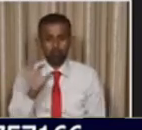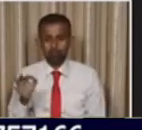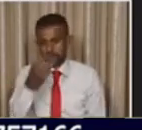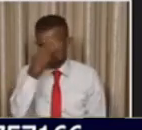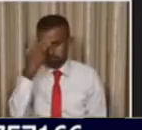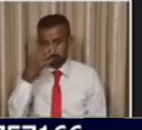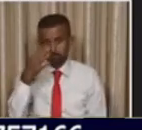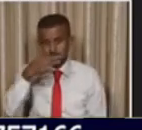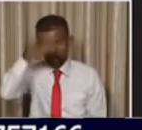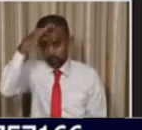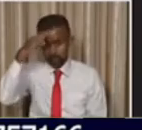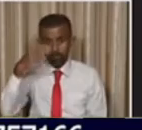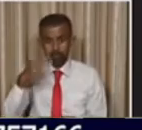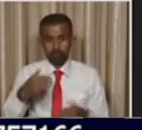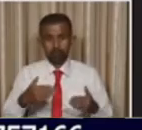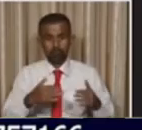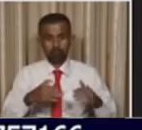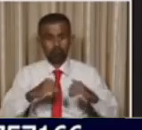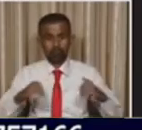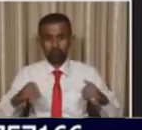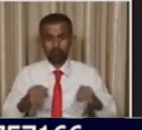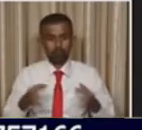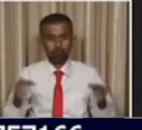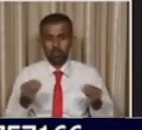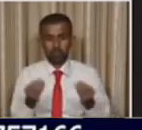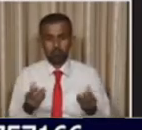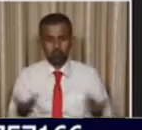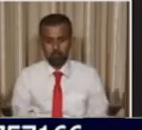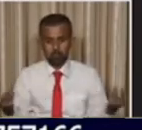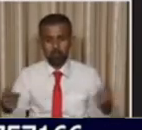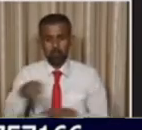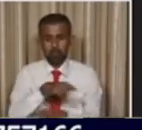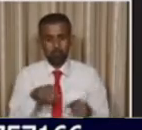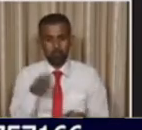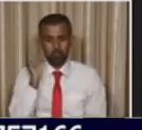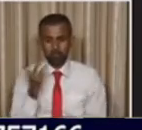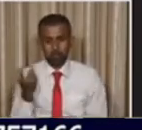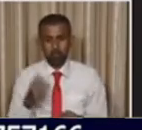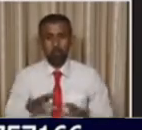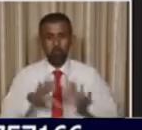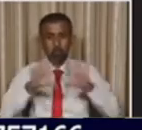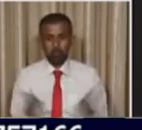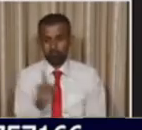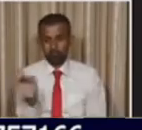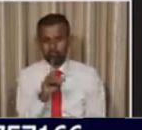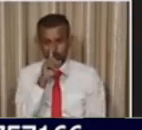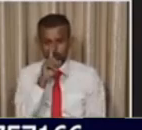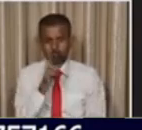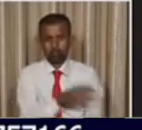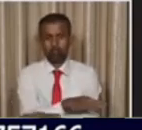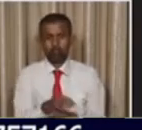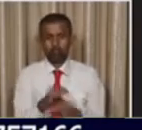දෙමළ කියලා වෙන් කරලා නිදහස් කිරීමේ ක්‍රමයක් නැහැ. ඒක අපිට කවුරුත් පිළිගන්න ක්‍රමයක් නෙවෙයි. පොදුවේ ක්‍රමවේදයක් විදිහට, සාධාරණ